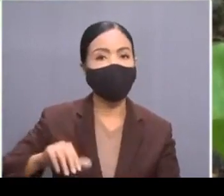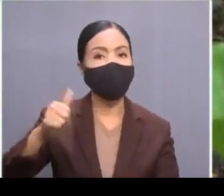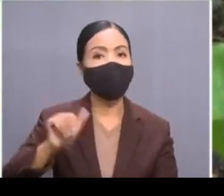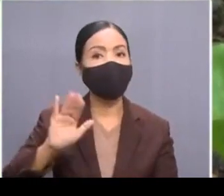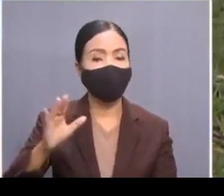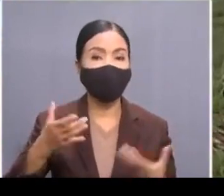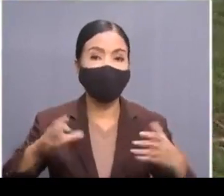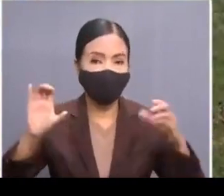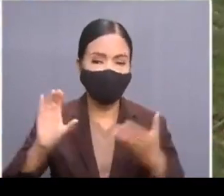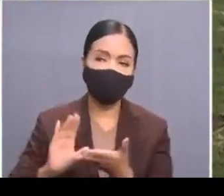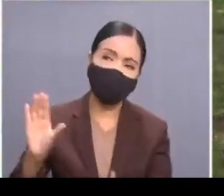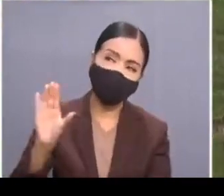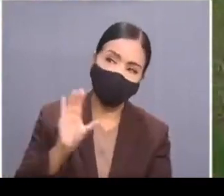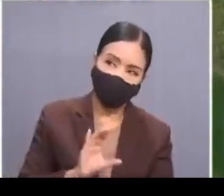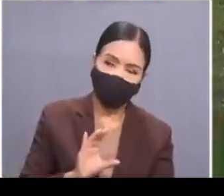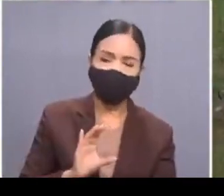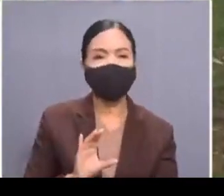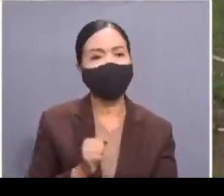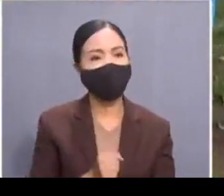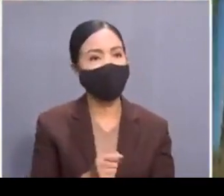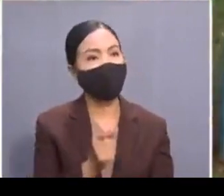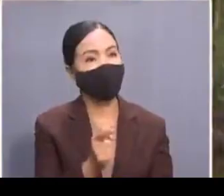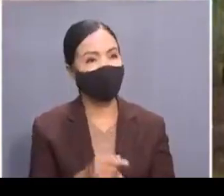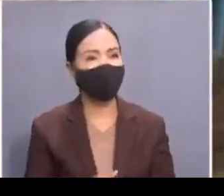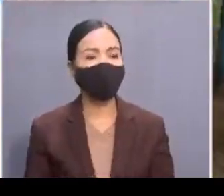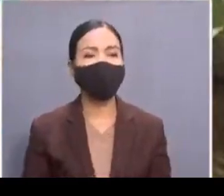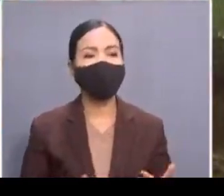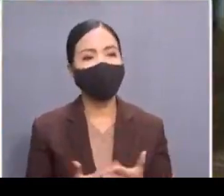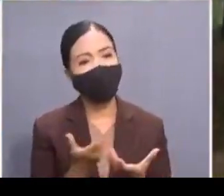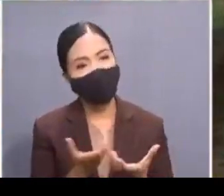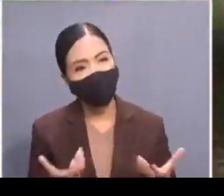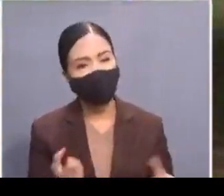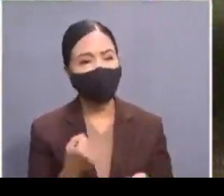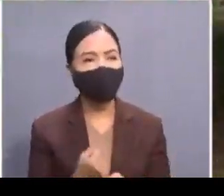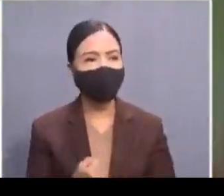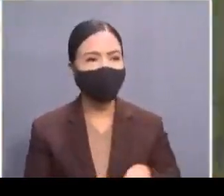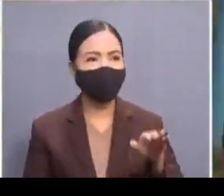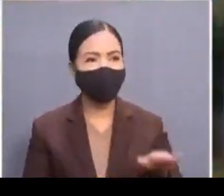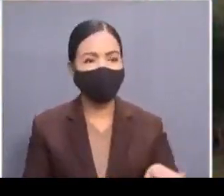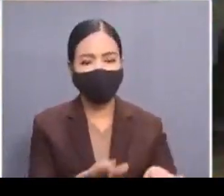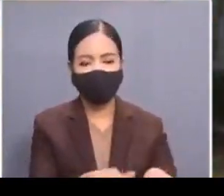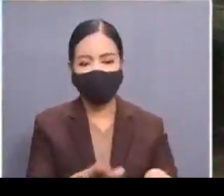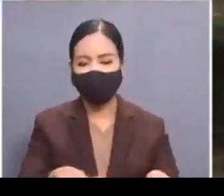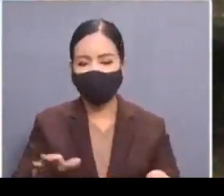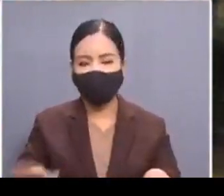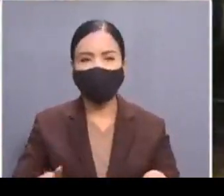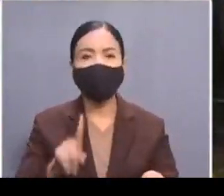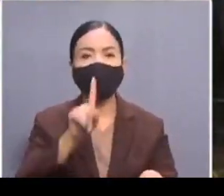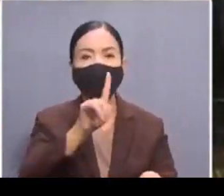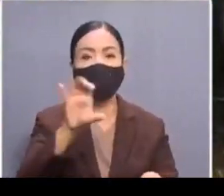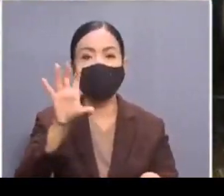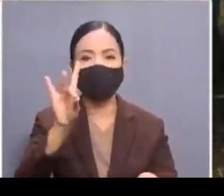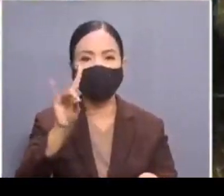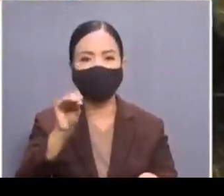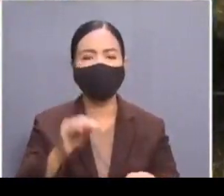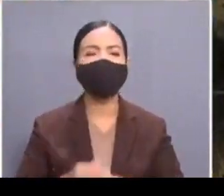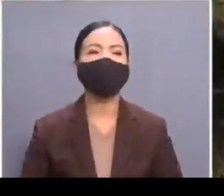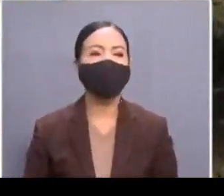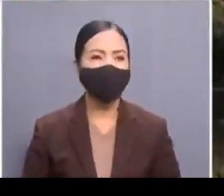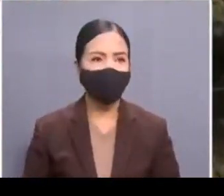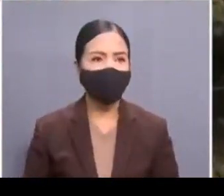ของทางภาครัฐเนี่ยเราได้ทำจัดซื้อวัสดุอุปกรณ์เนี่ยมาทำโต๊ะปลูก180โต๊ะนะแ